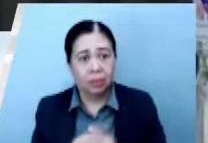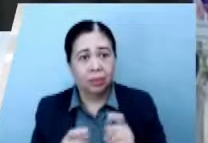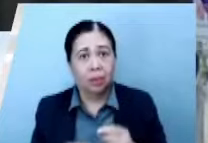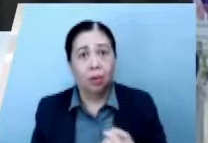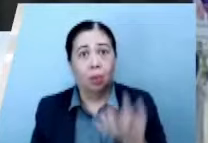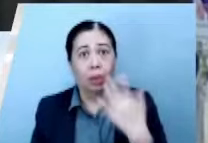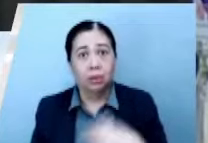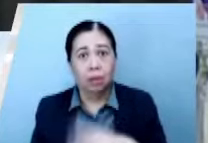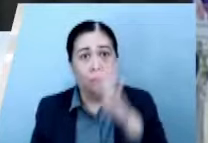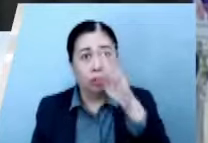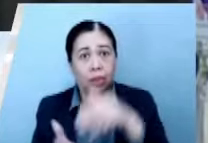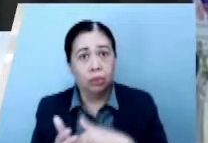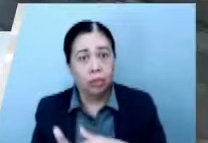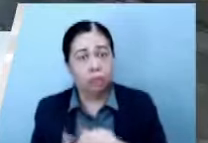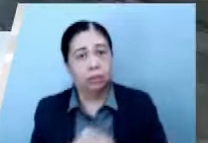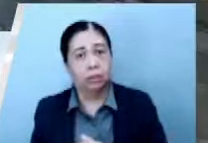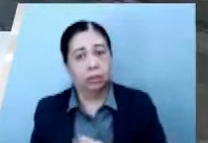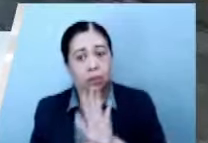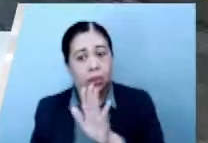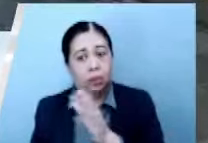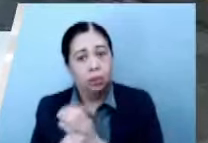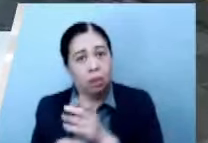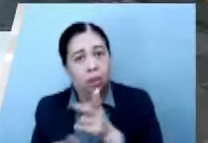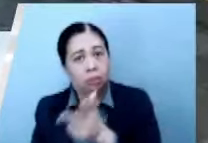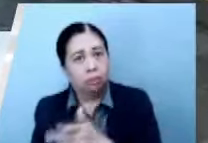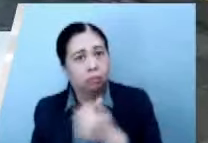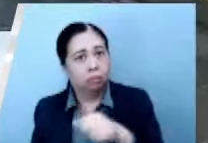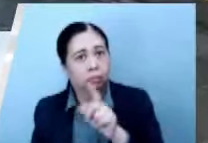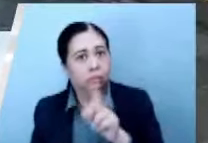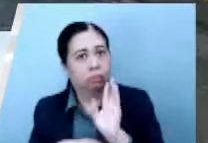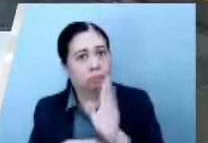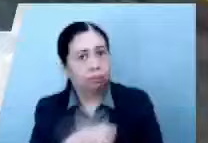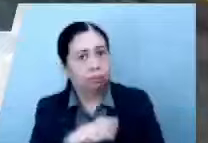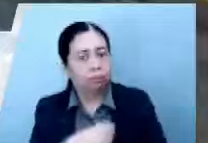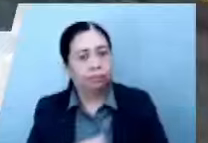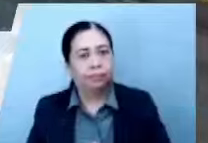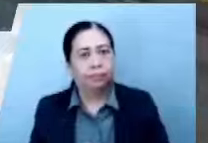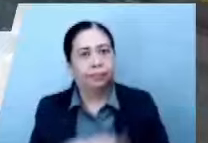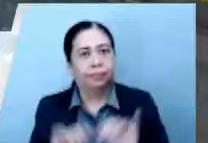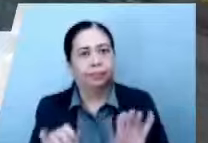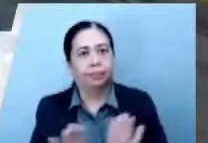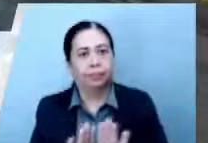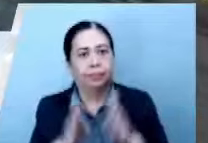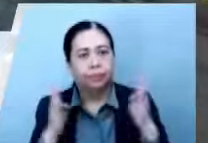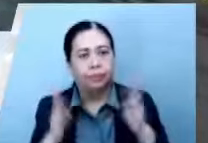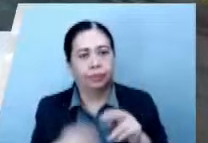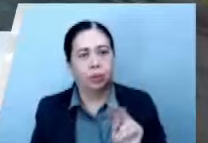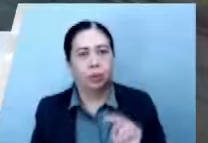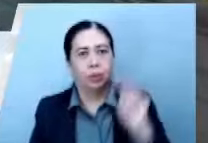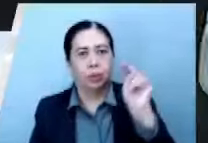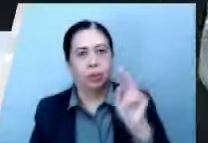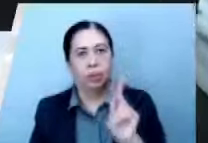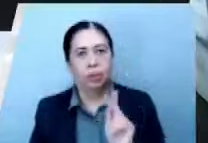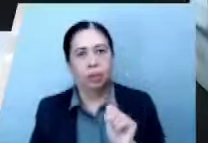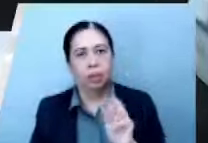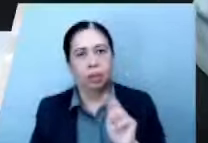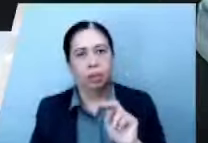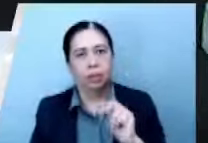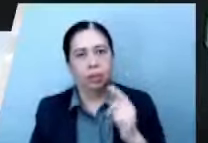whether attended or unattended. Mananatili namang bukas ang northbound lane ng EDSA Kamuning Flyover.